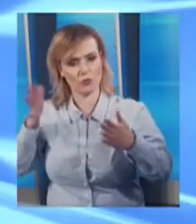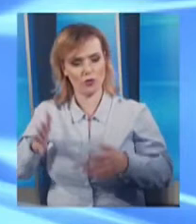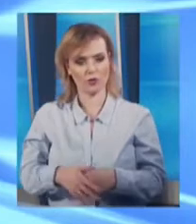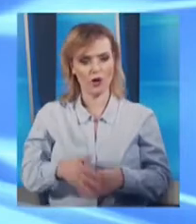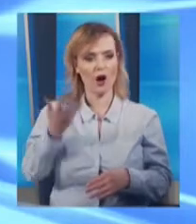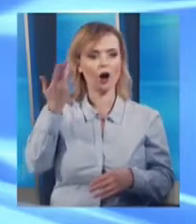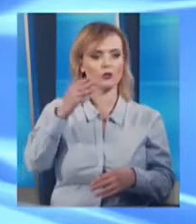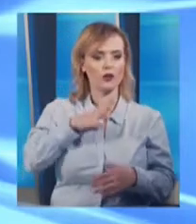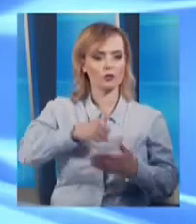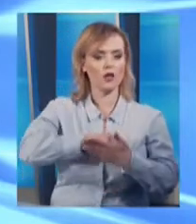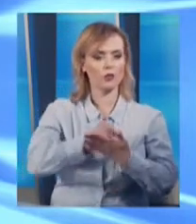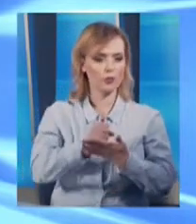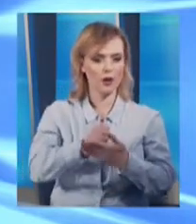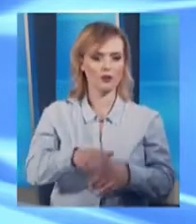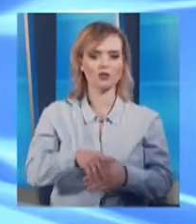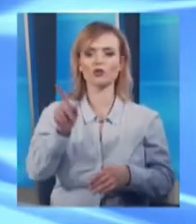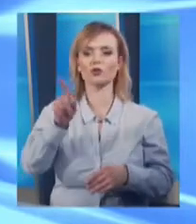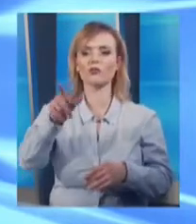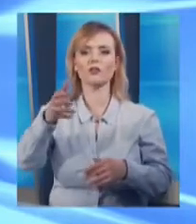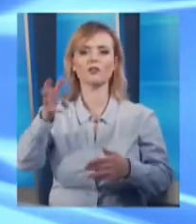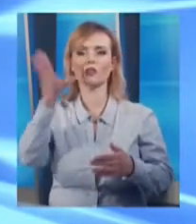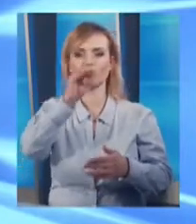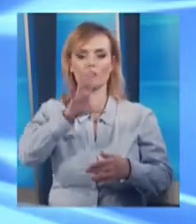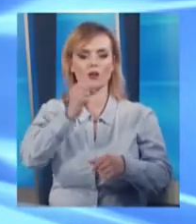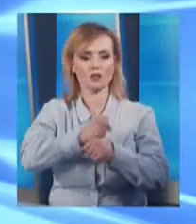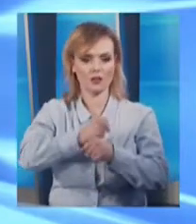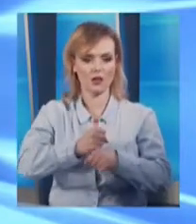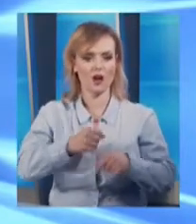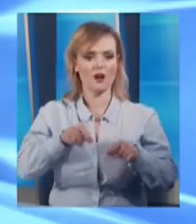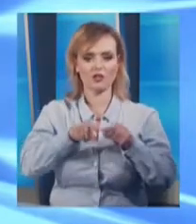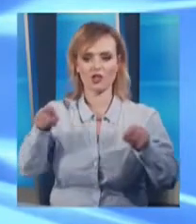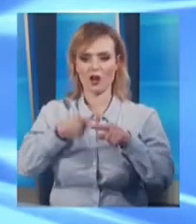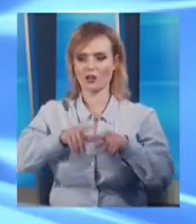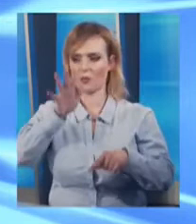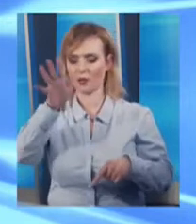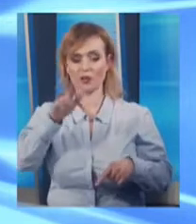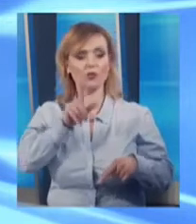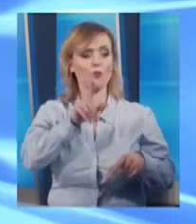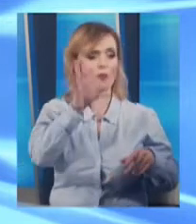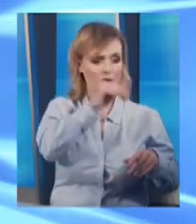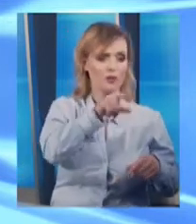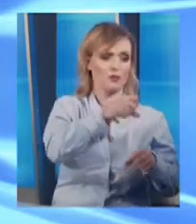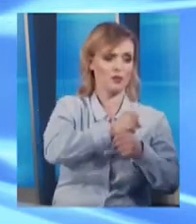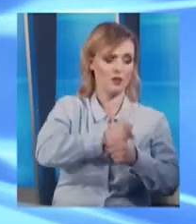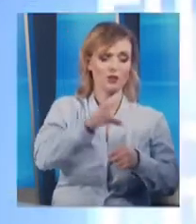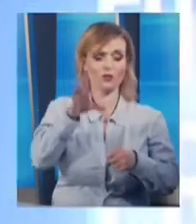anume nu ați reușit ca să faceți în acest timp de 5 luni, dar ați fi putut face.